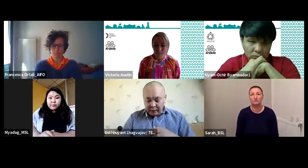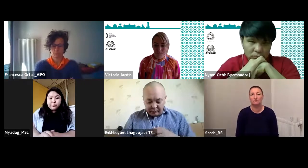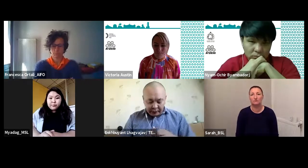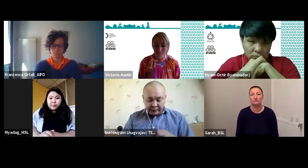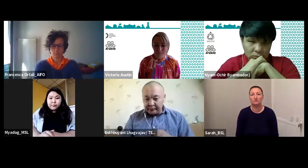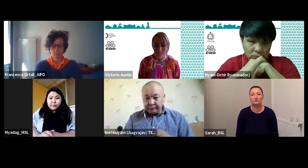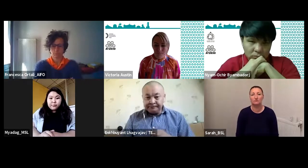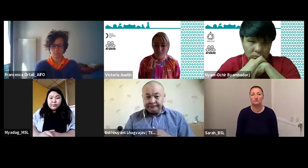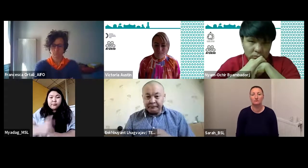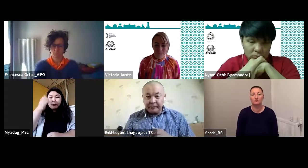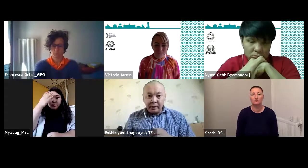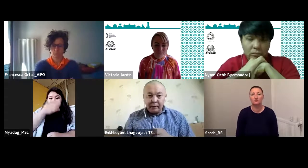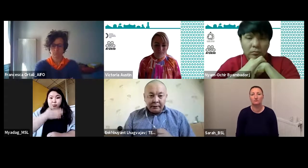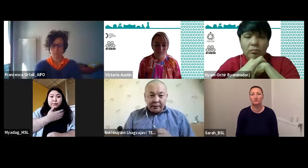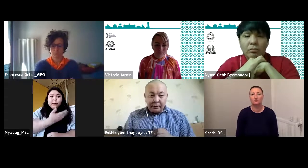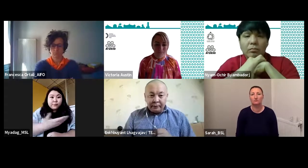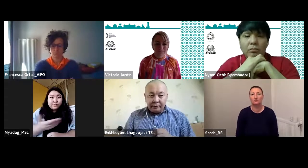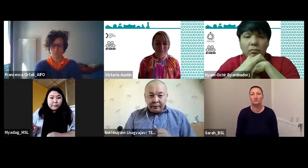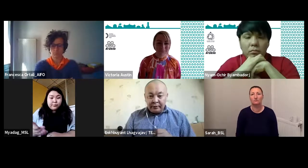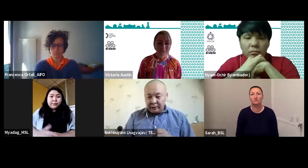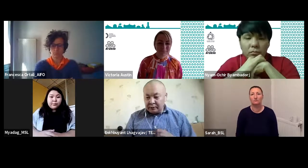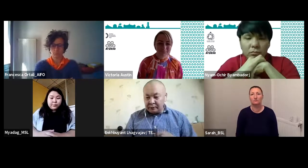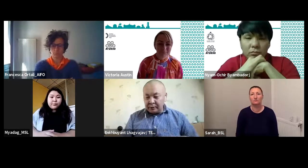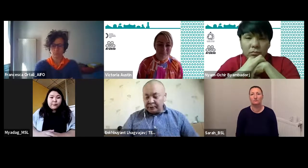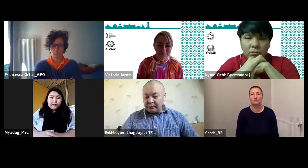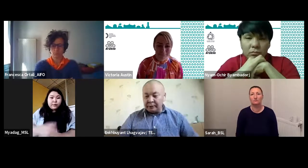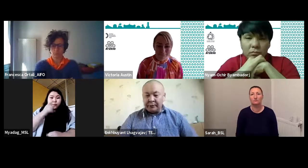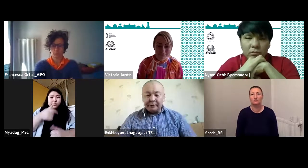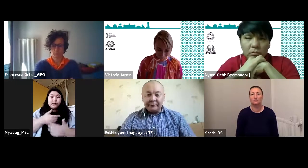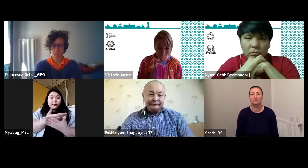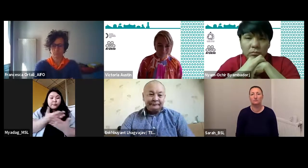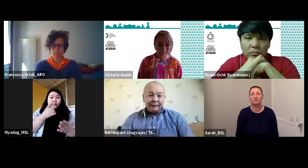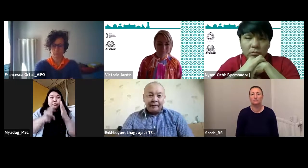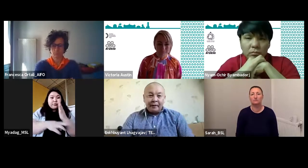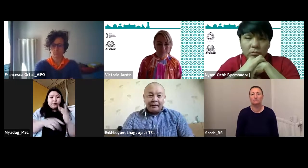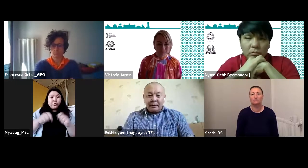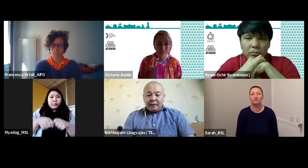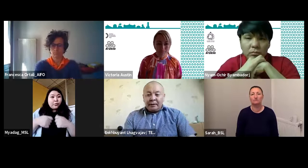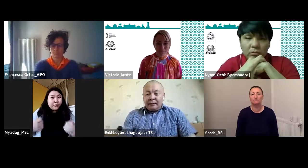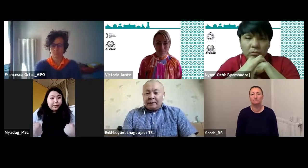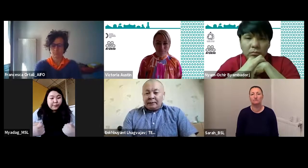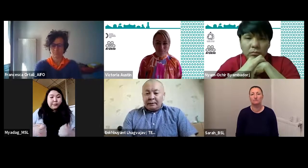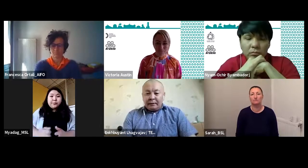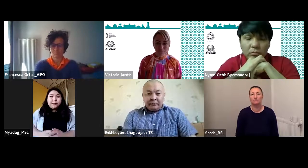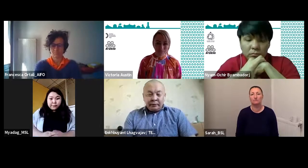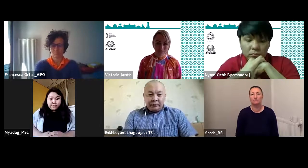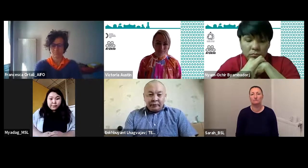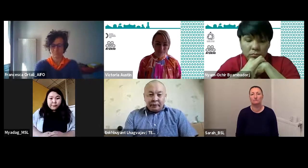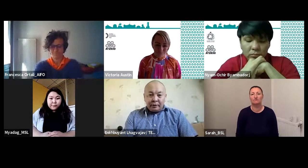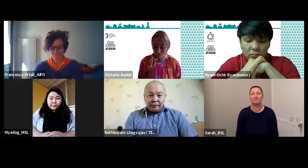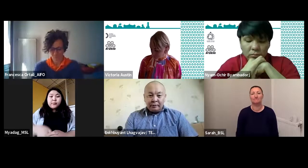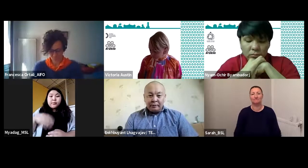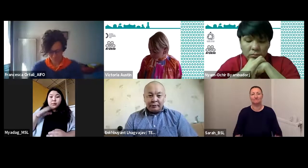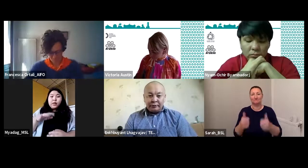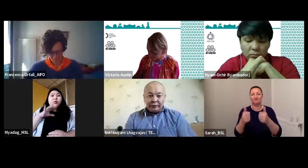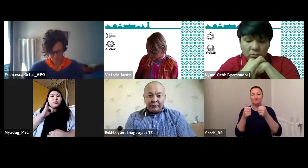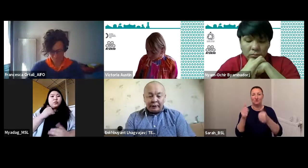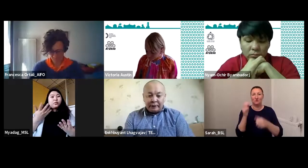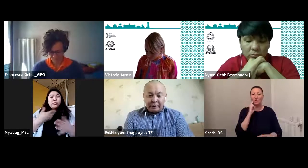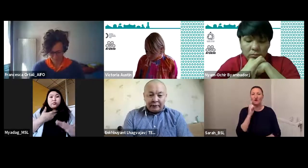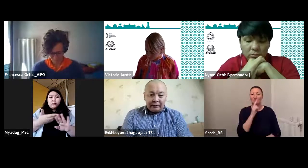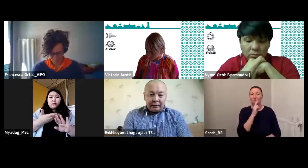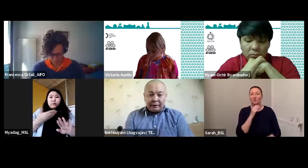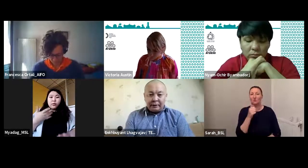За сайн байцгаана уу? Та бүхэнд энэ өдрийн мэнд хүргэе. Тэгэхээр юуны өмнө бид